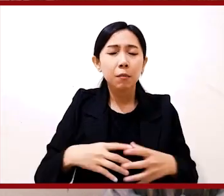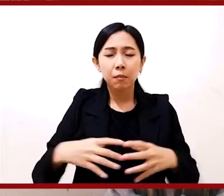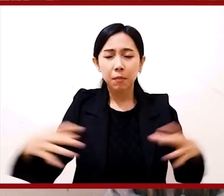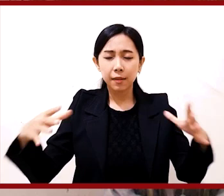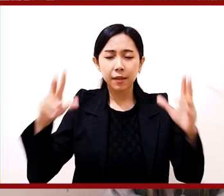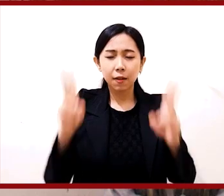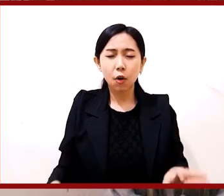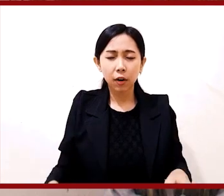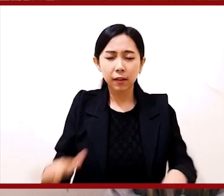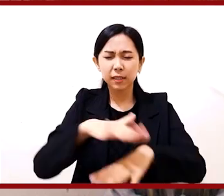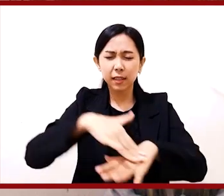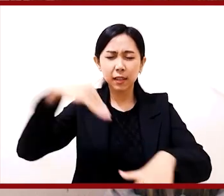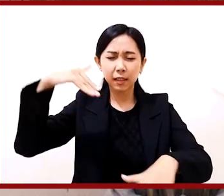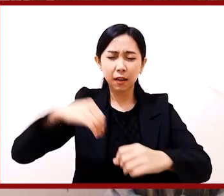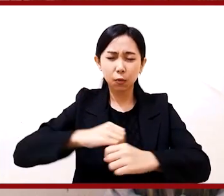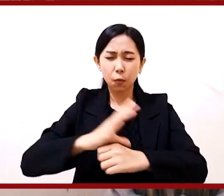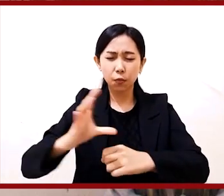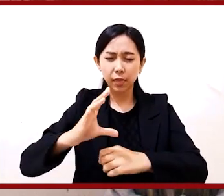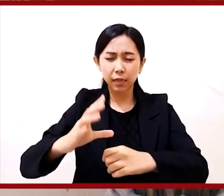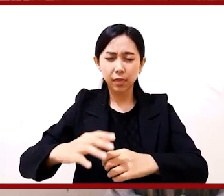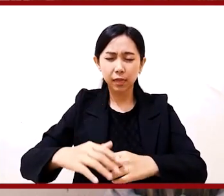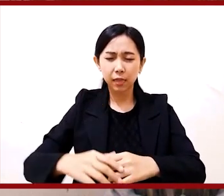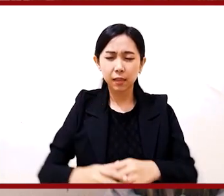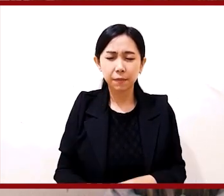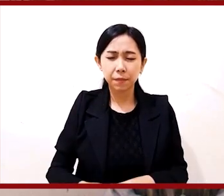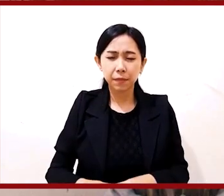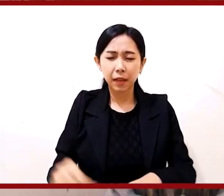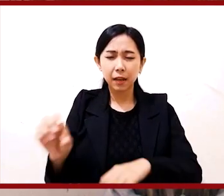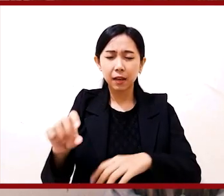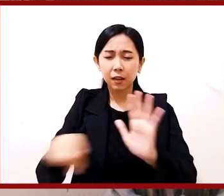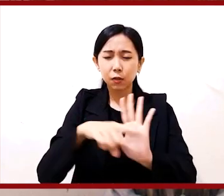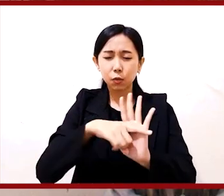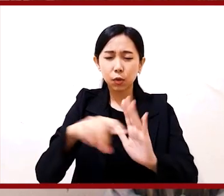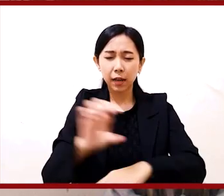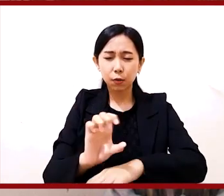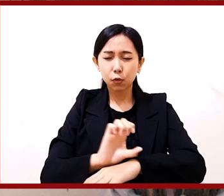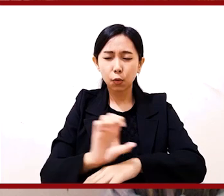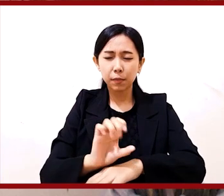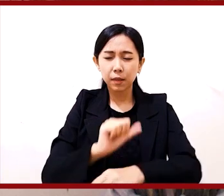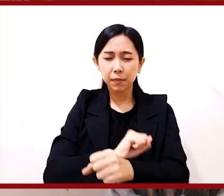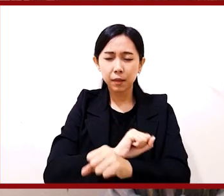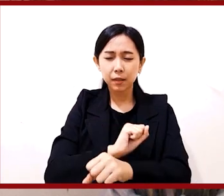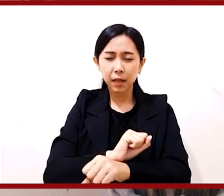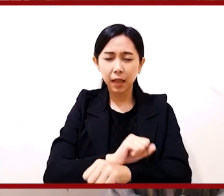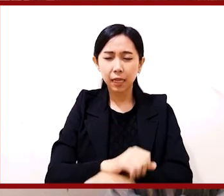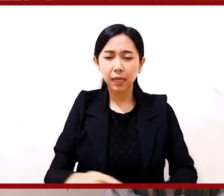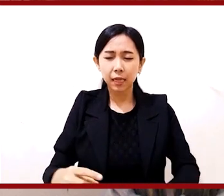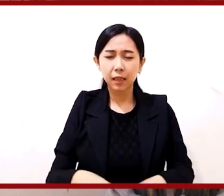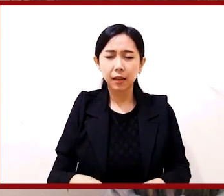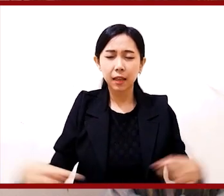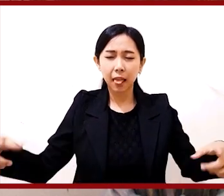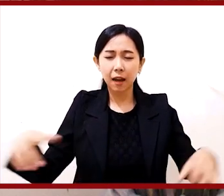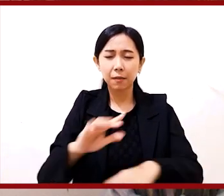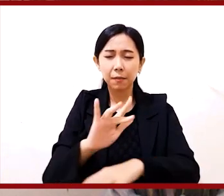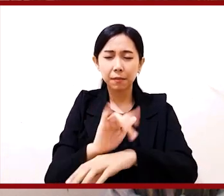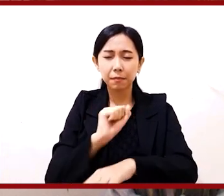mana ada banyak orang yang terpapar, ada yang mengalami keterpurukan ekonomi pada usaha, bahkan kehilangan